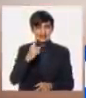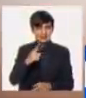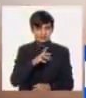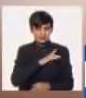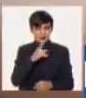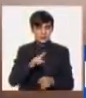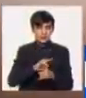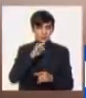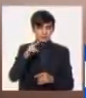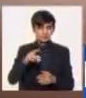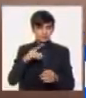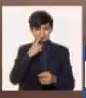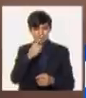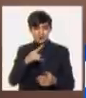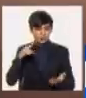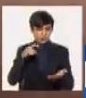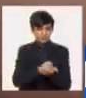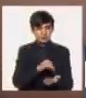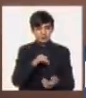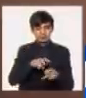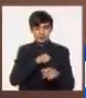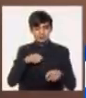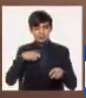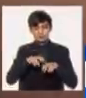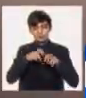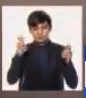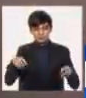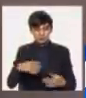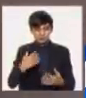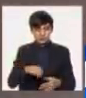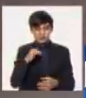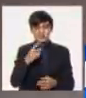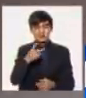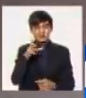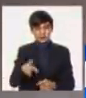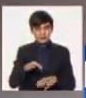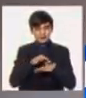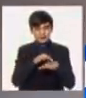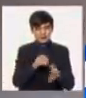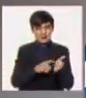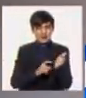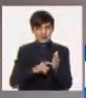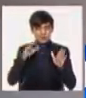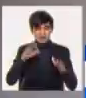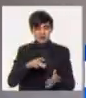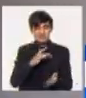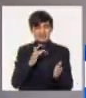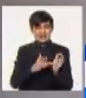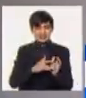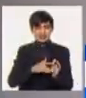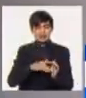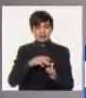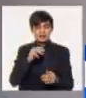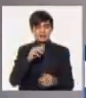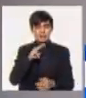Экипаж увел самолет в степь и катапультировался. Обоих летчиков санавиации доставили в Карагандинский медицинский центр имени